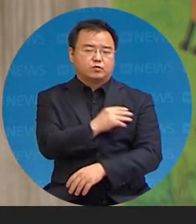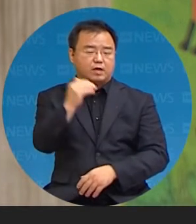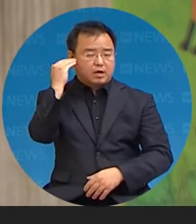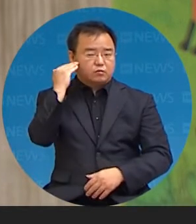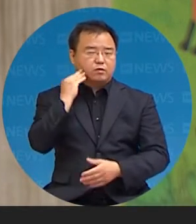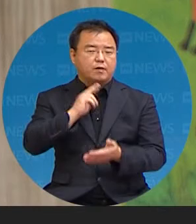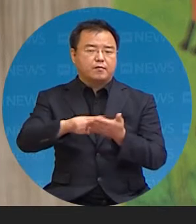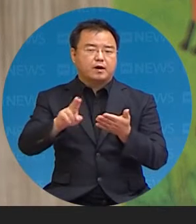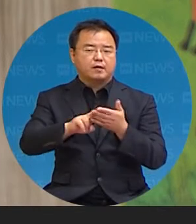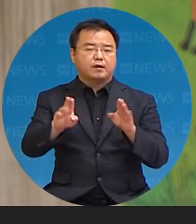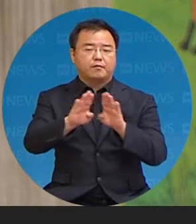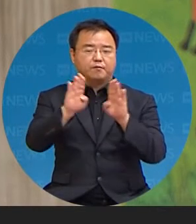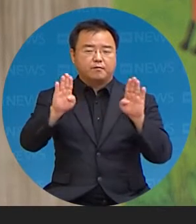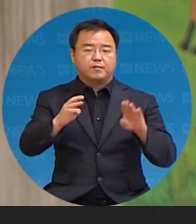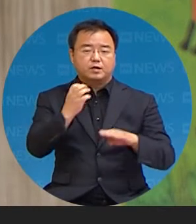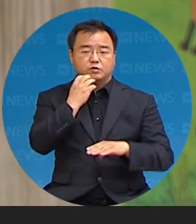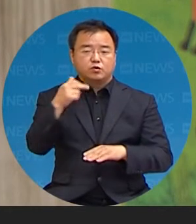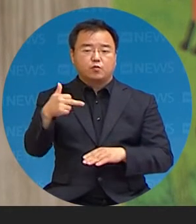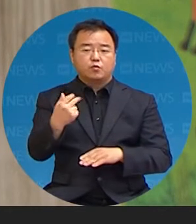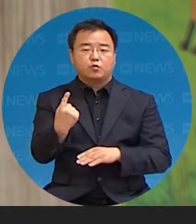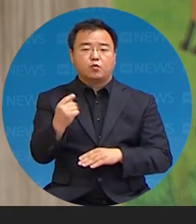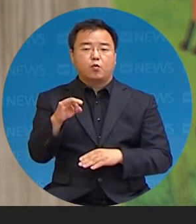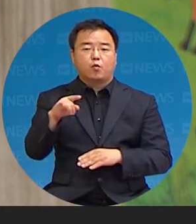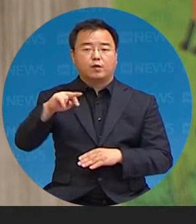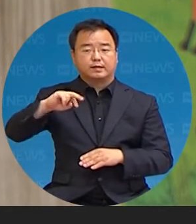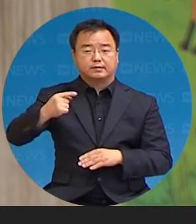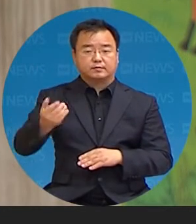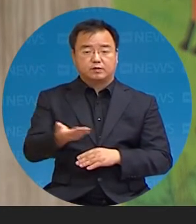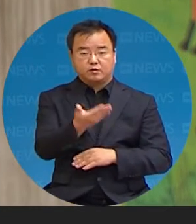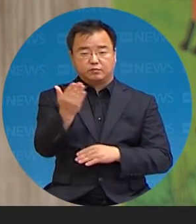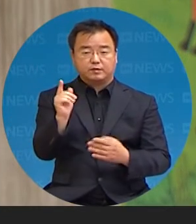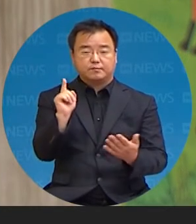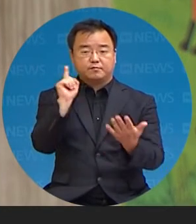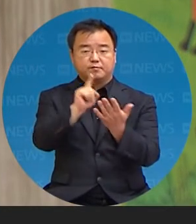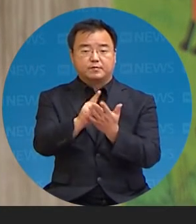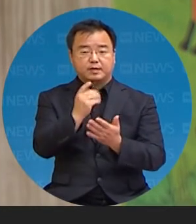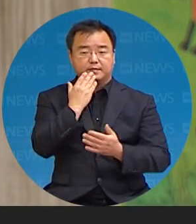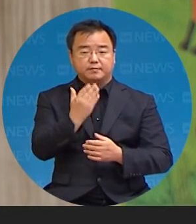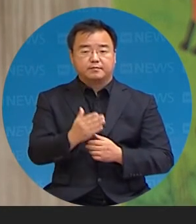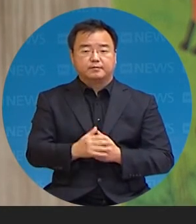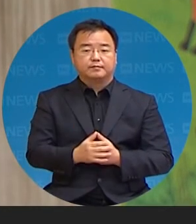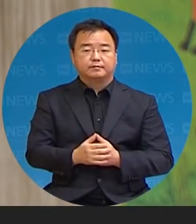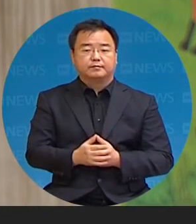한국만화박물관과 서울 코엑스에서 관람객들과 만납니다. EBS 뉴스 서진석입니다.